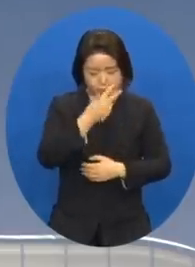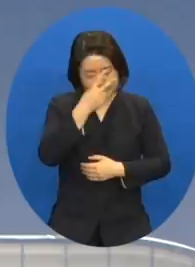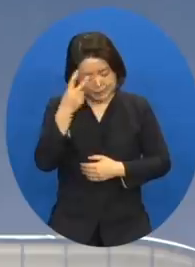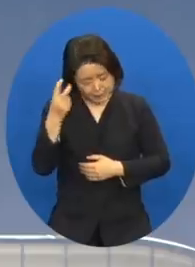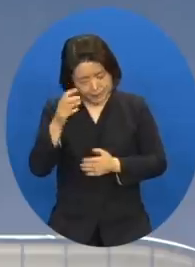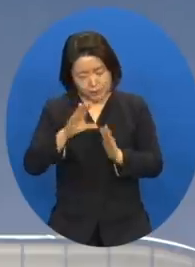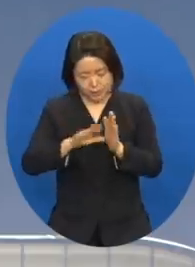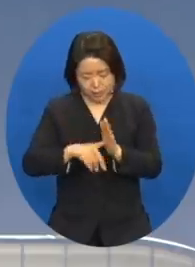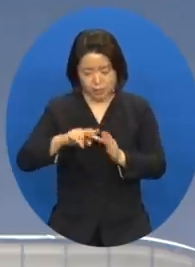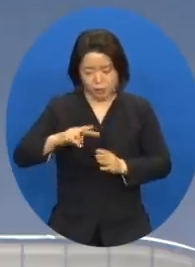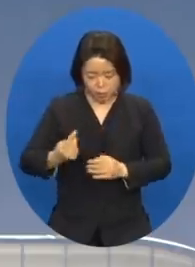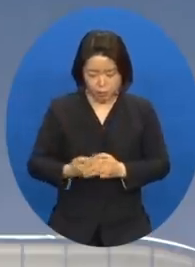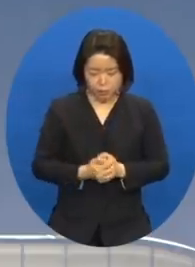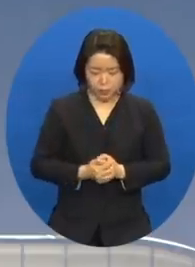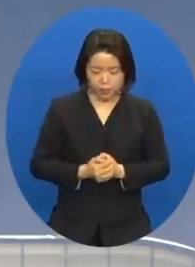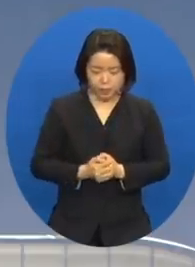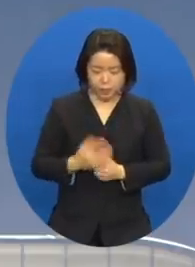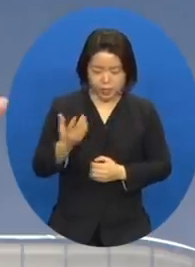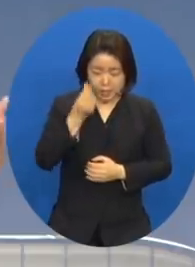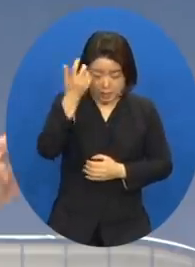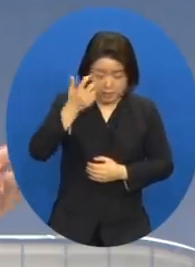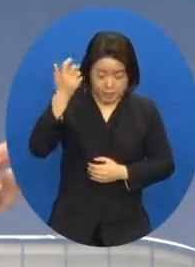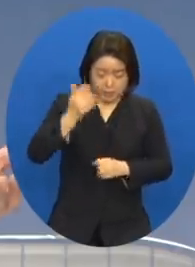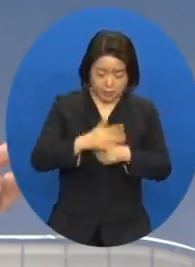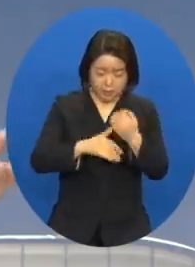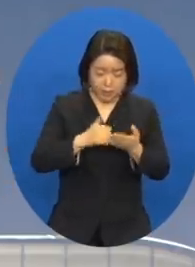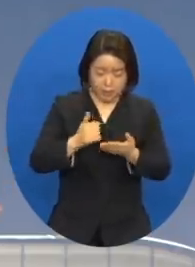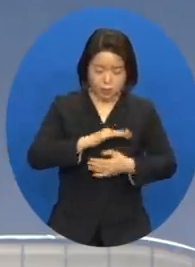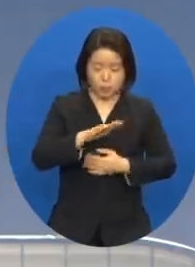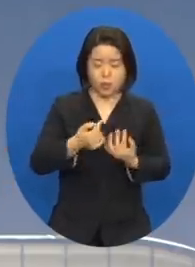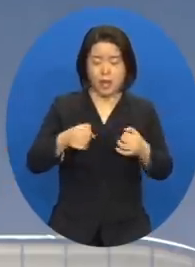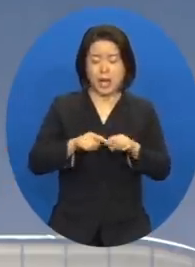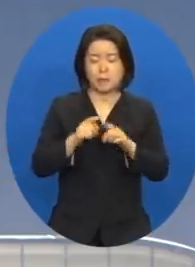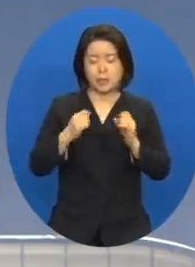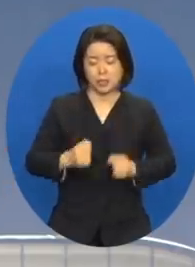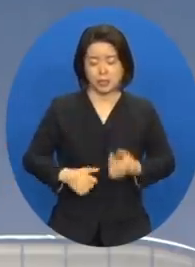잘지라도 성령 하나님께서 우리와 함께 계신 것을